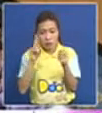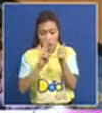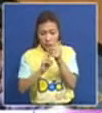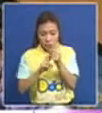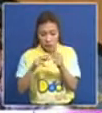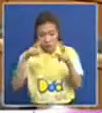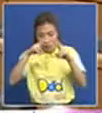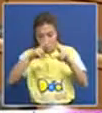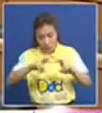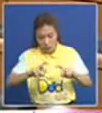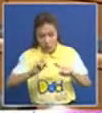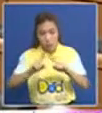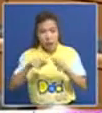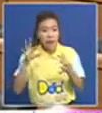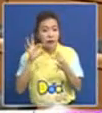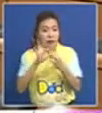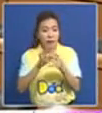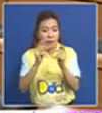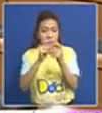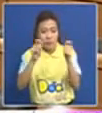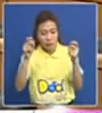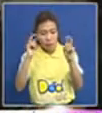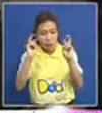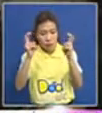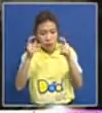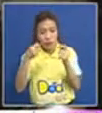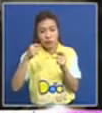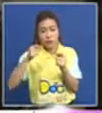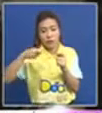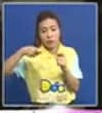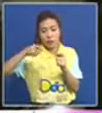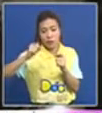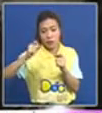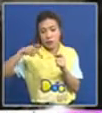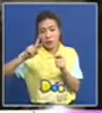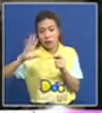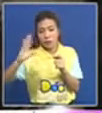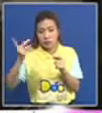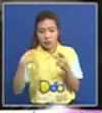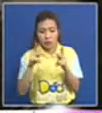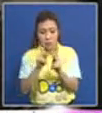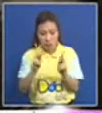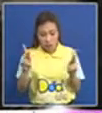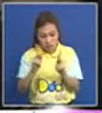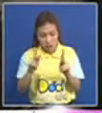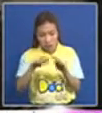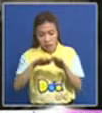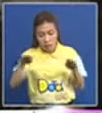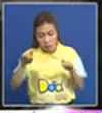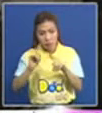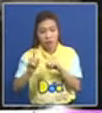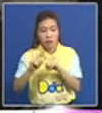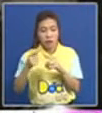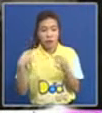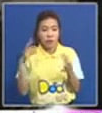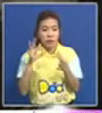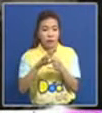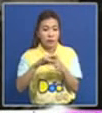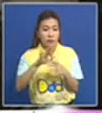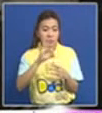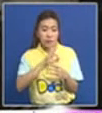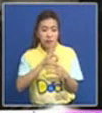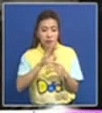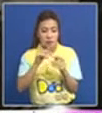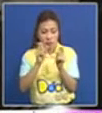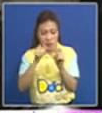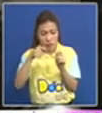าประเด็นซักถามตามยติของสมาชิกสนช.และตั้งคณะกรรมาธิการซักถามนอกจากสมาชิกสภานิติบัญญัติ